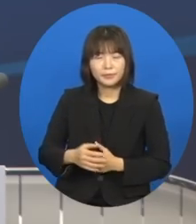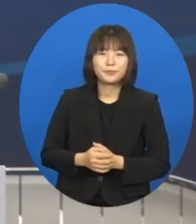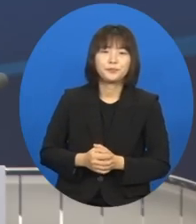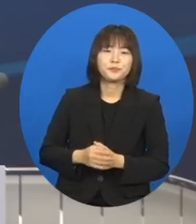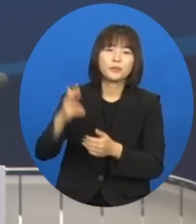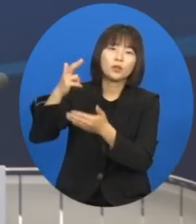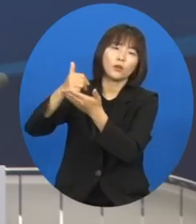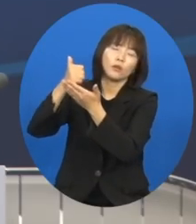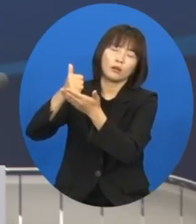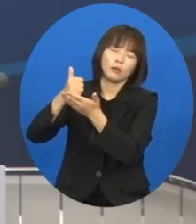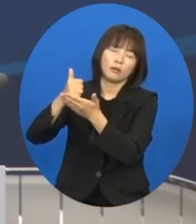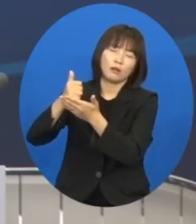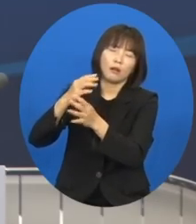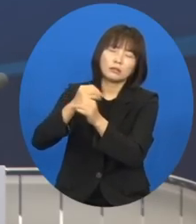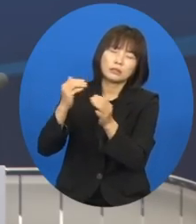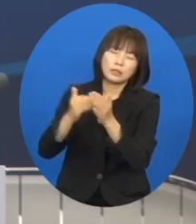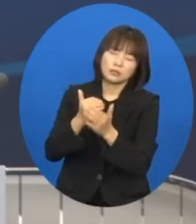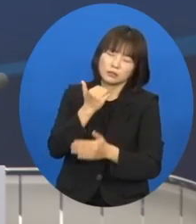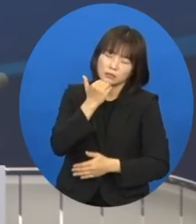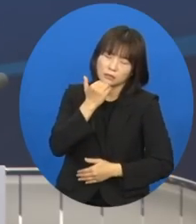여호와여 어느 때까지니까